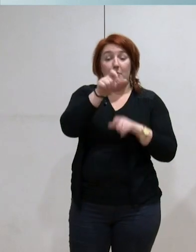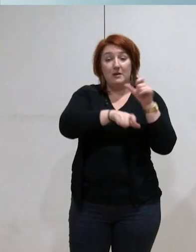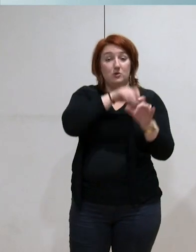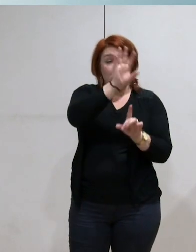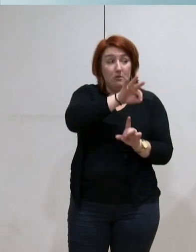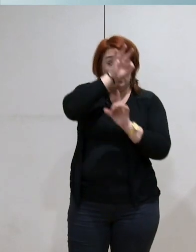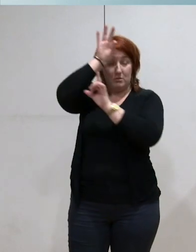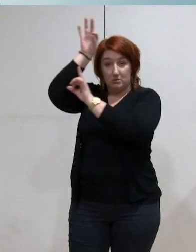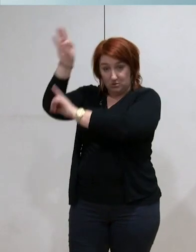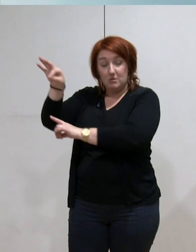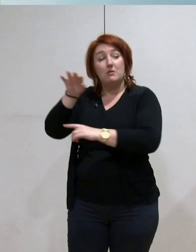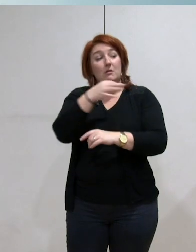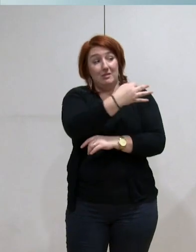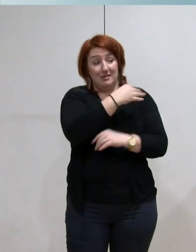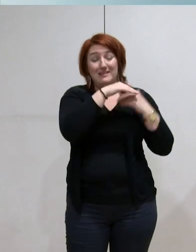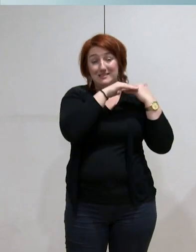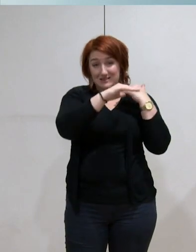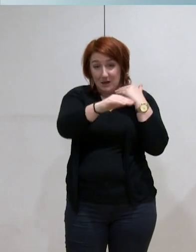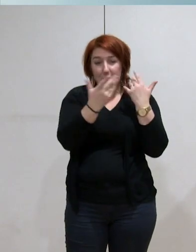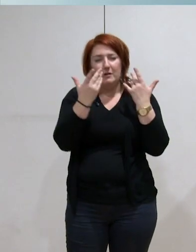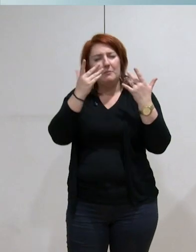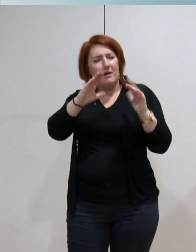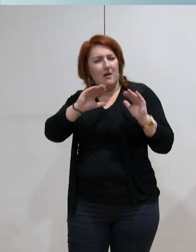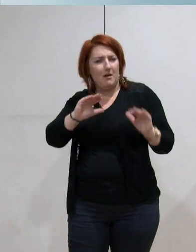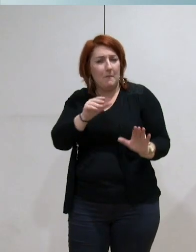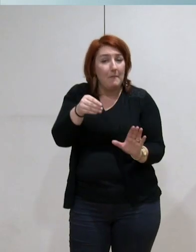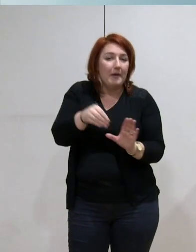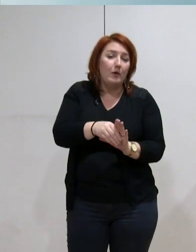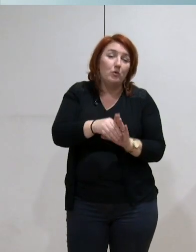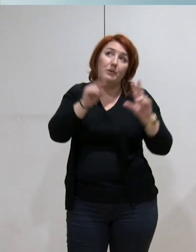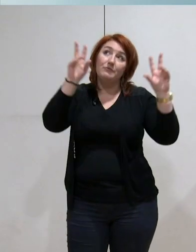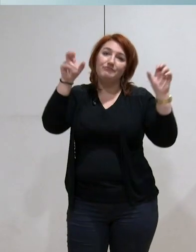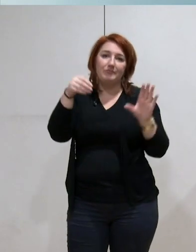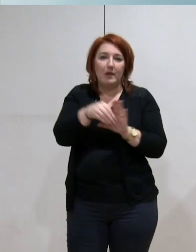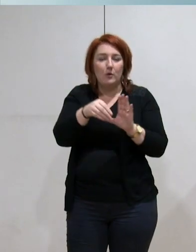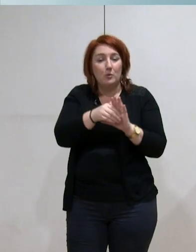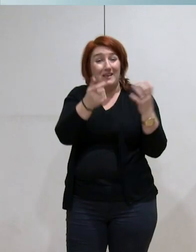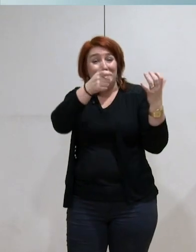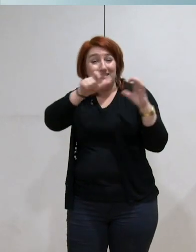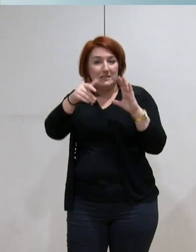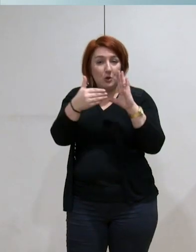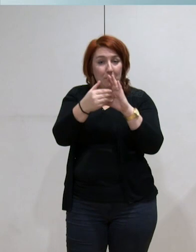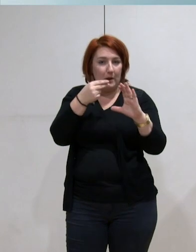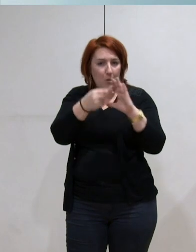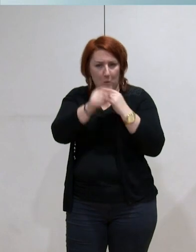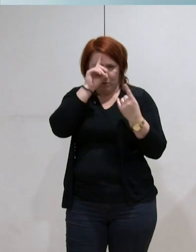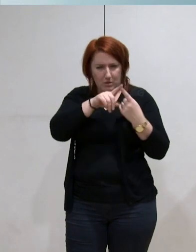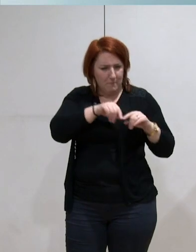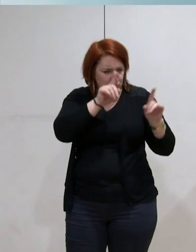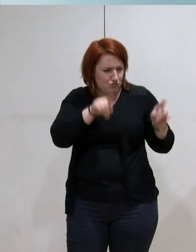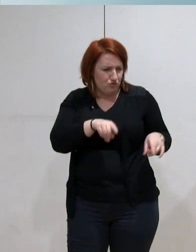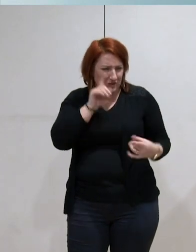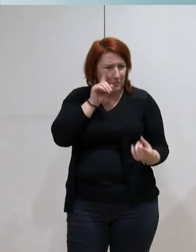vous faites une économie si j'ose dire une économie de 700000 € sur le budget du personnel et lorsqu'on sait que